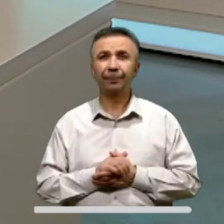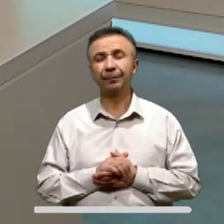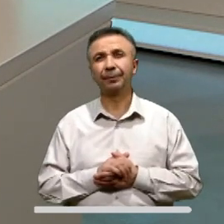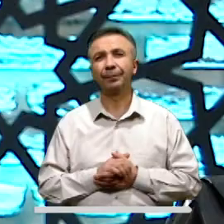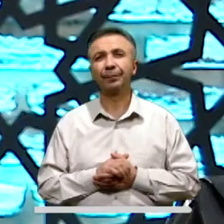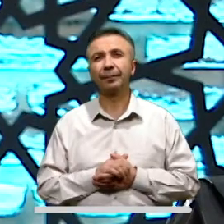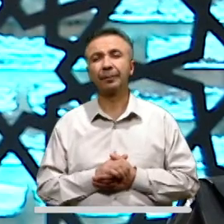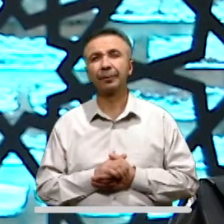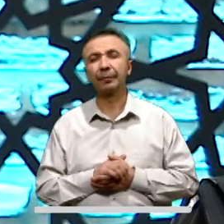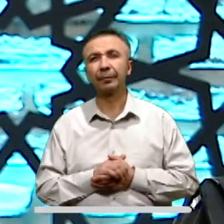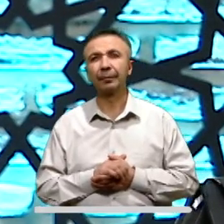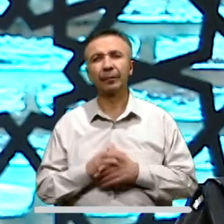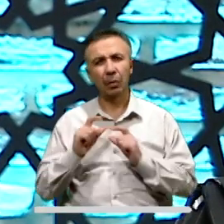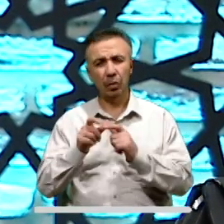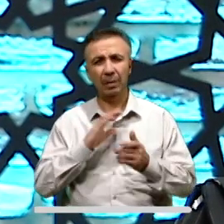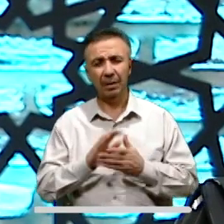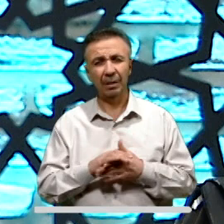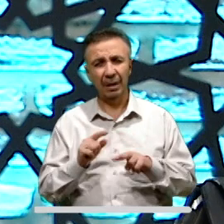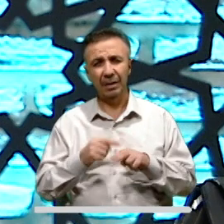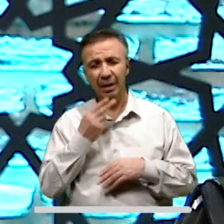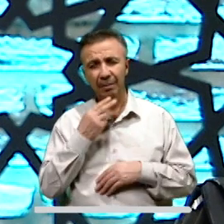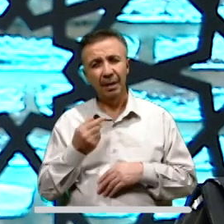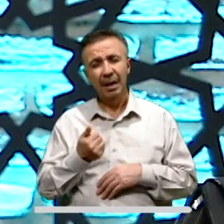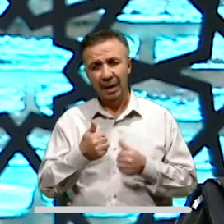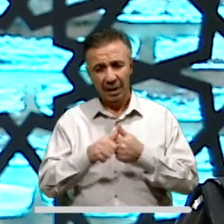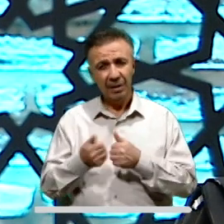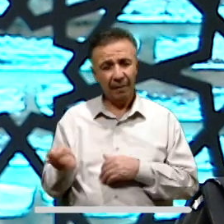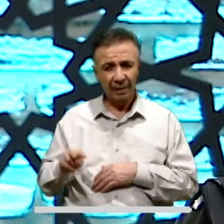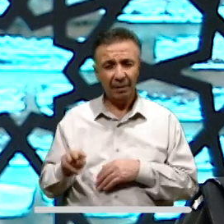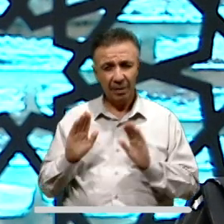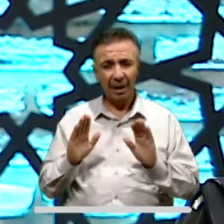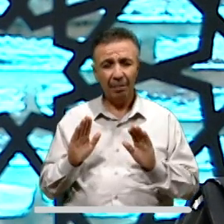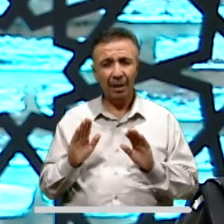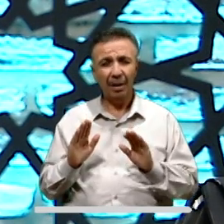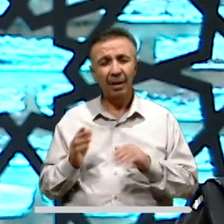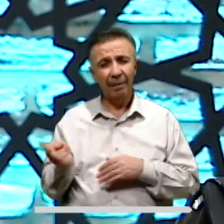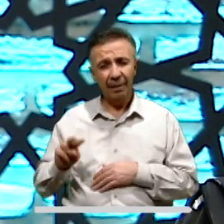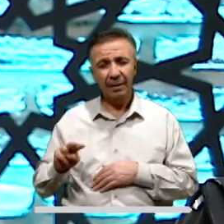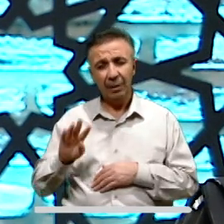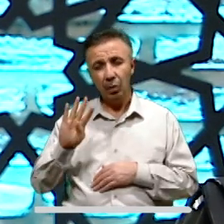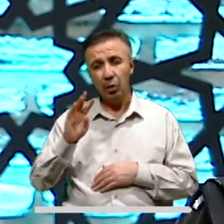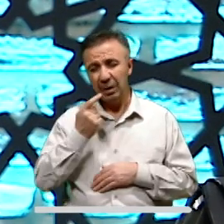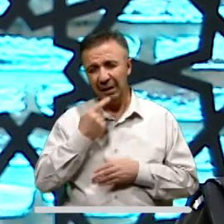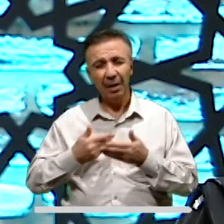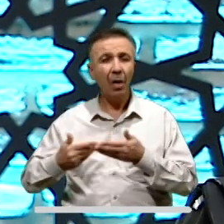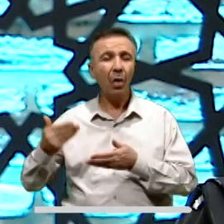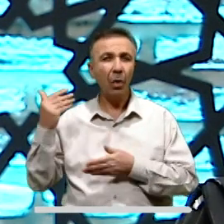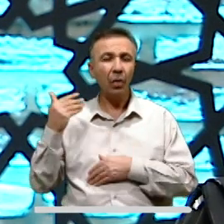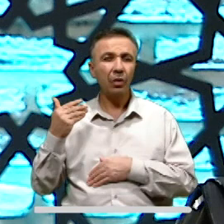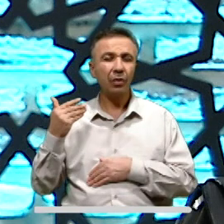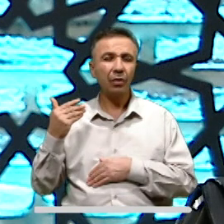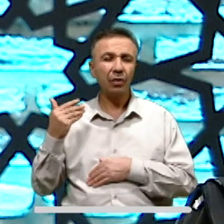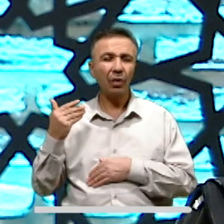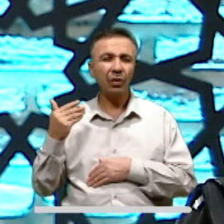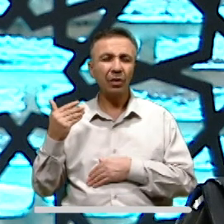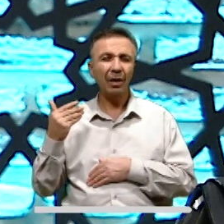taraftan da. Ayşe Hanım, eşi vefat etmiş fakat vefattan 4 yıl önce ilişkileri